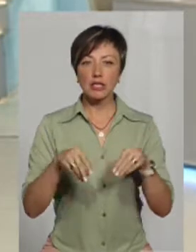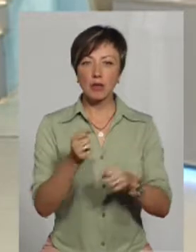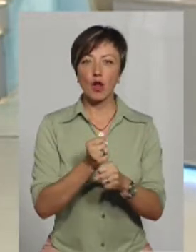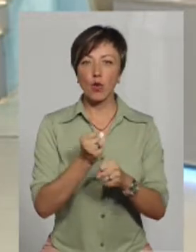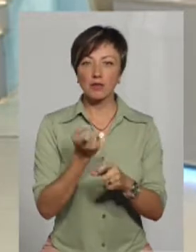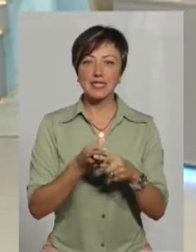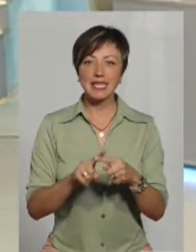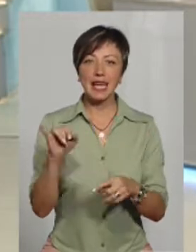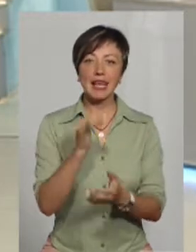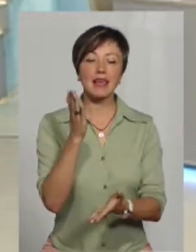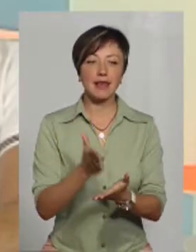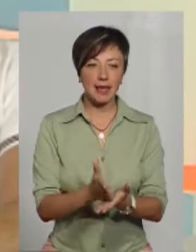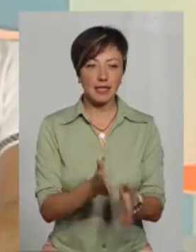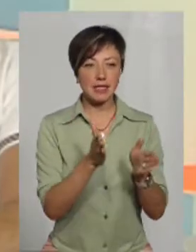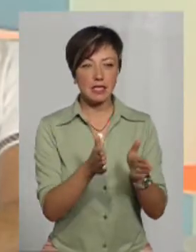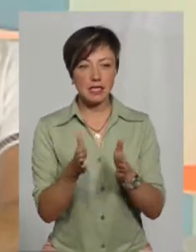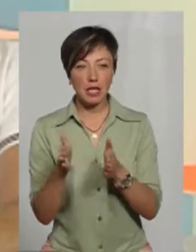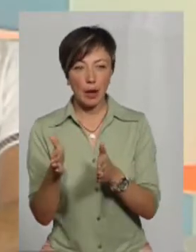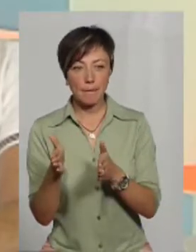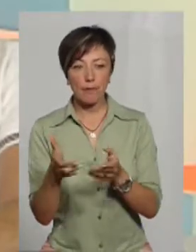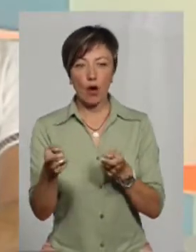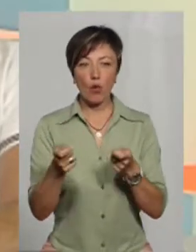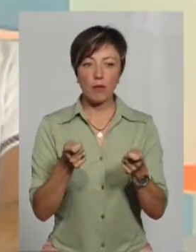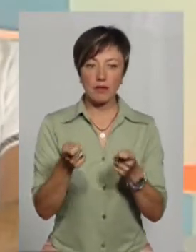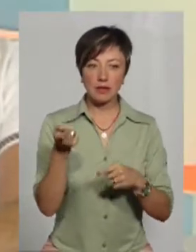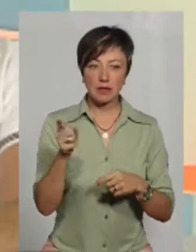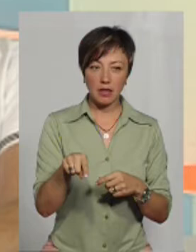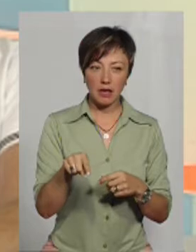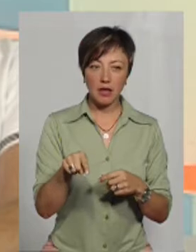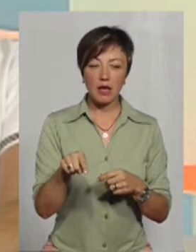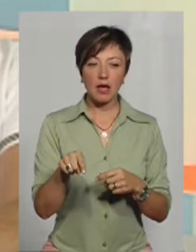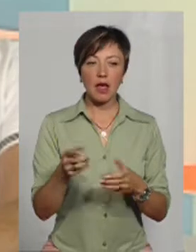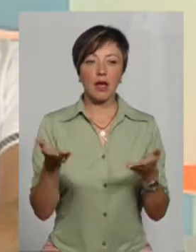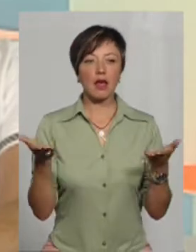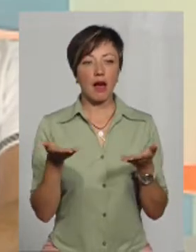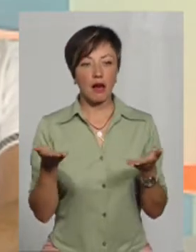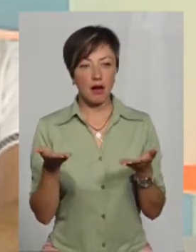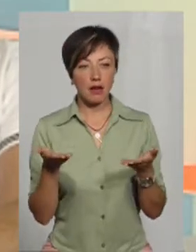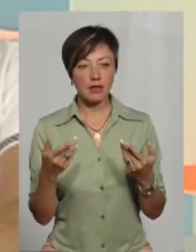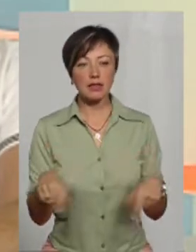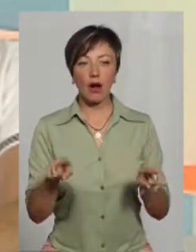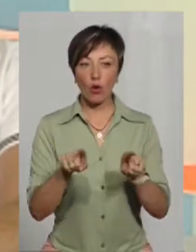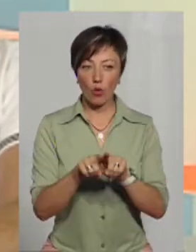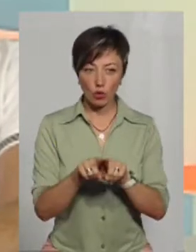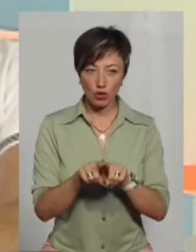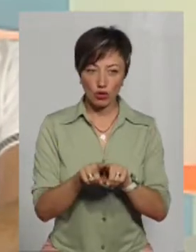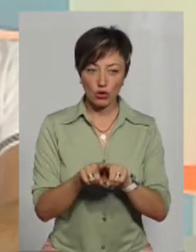це є система управління, скажімо так, яка також